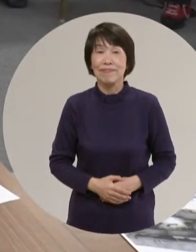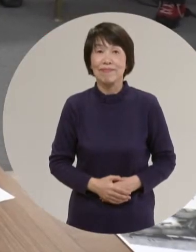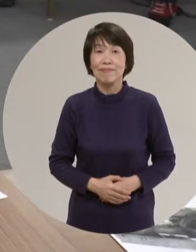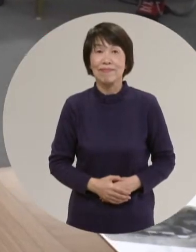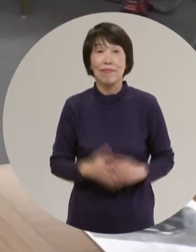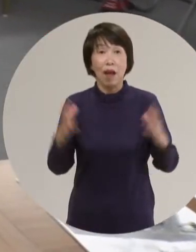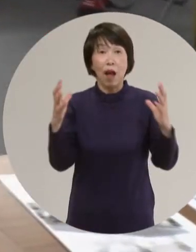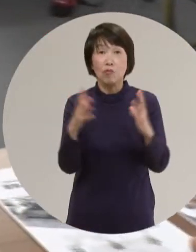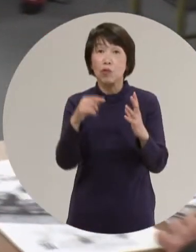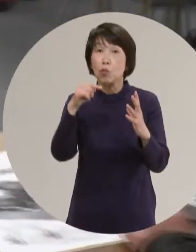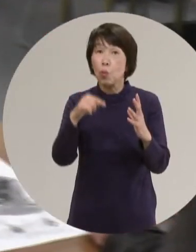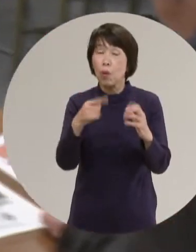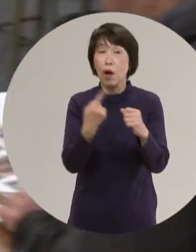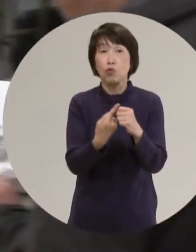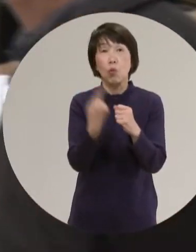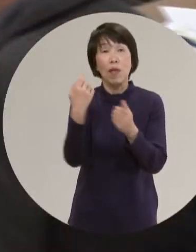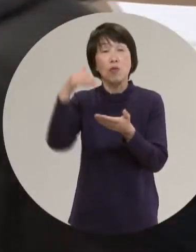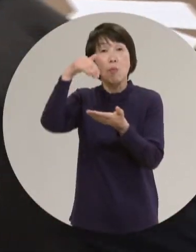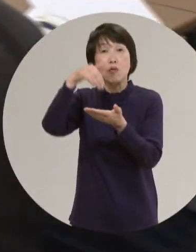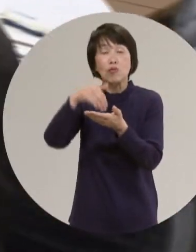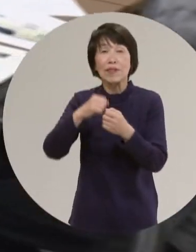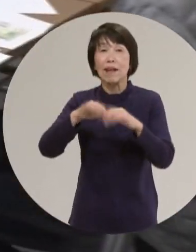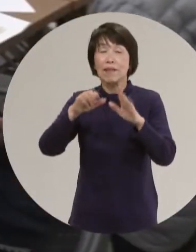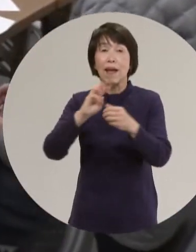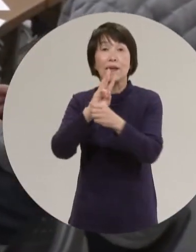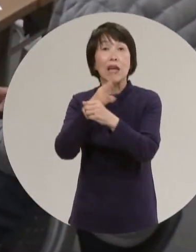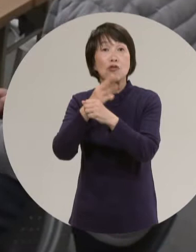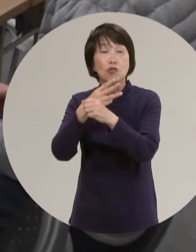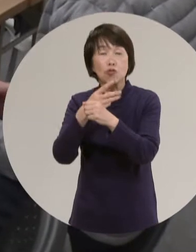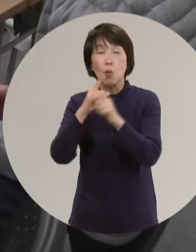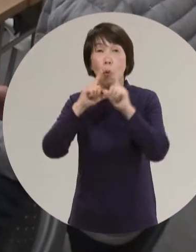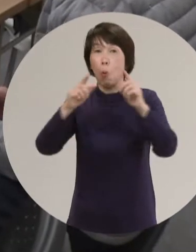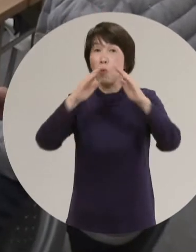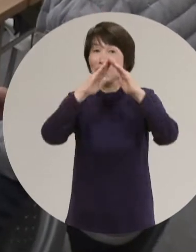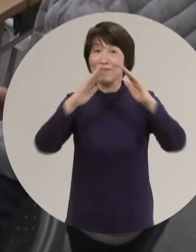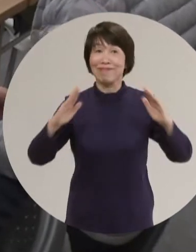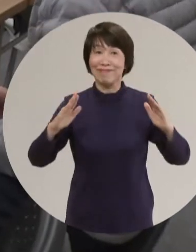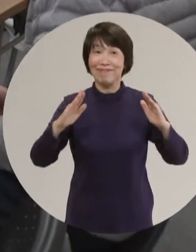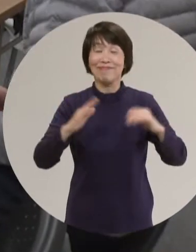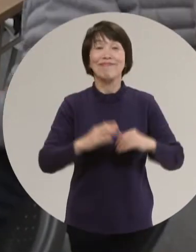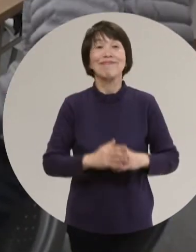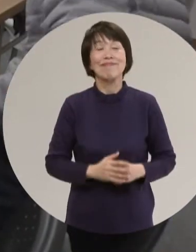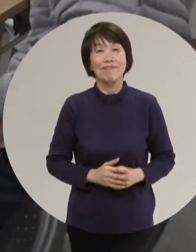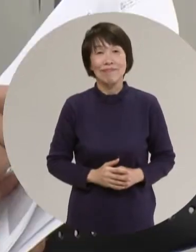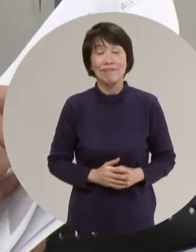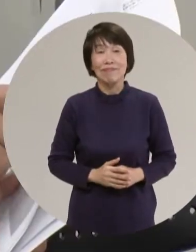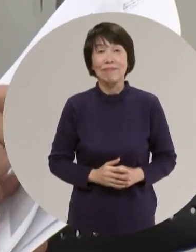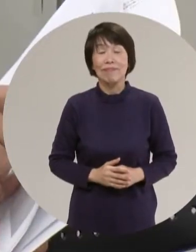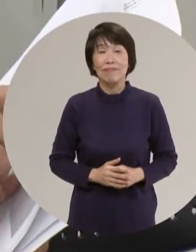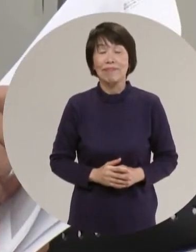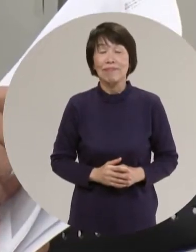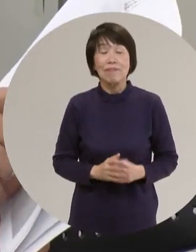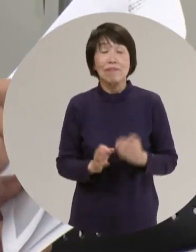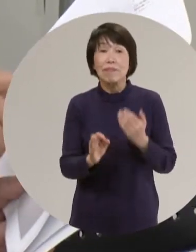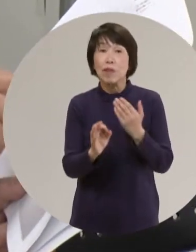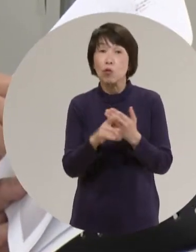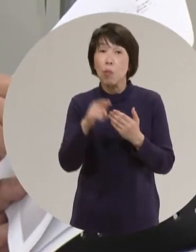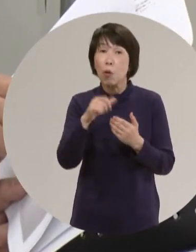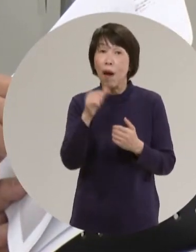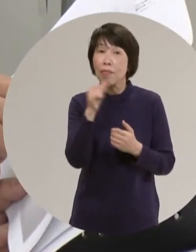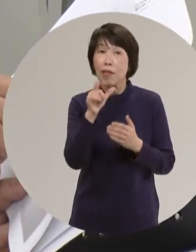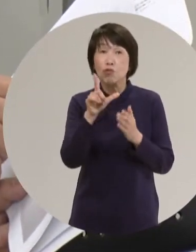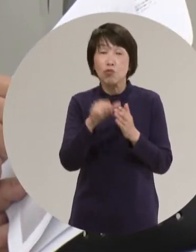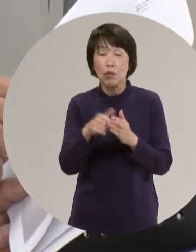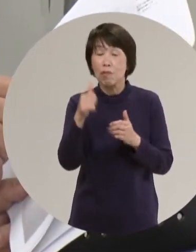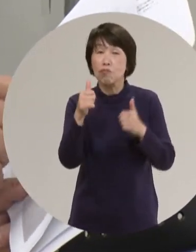この日開かれていたのは、去年末に行った研修の報告会。 この重吉から茅野